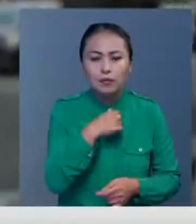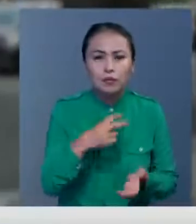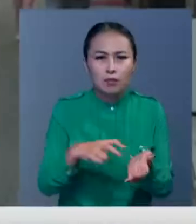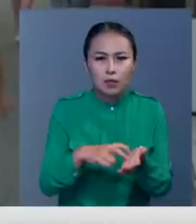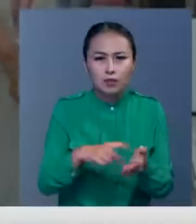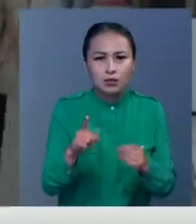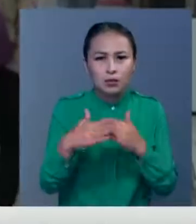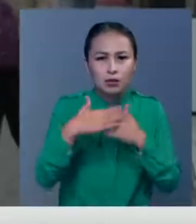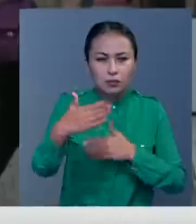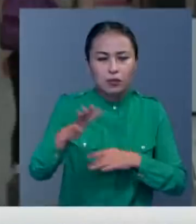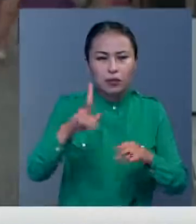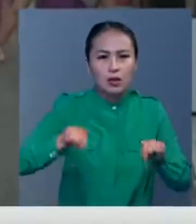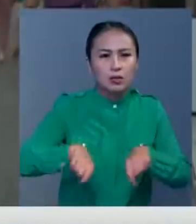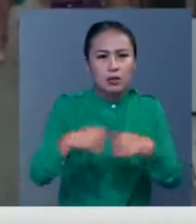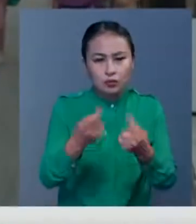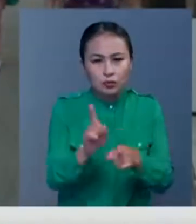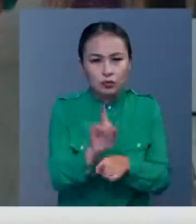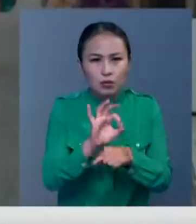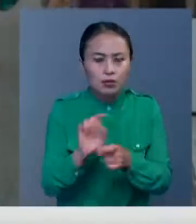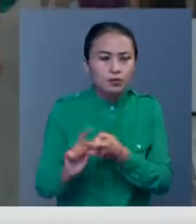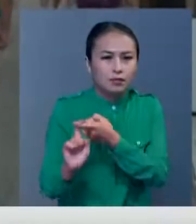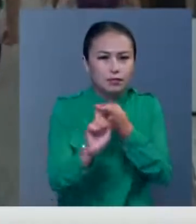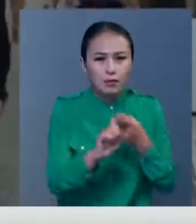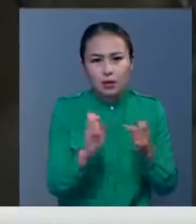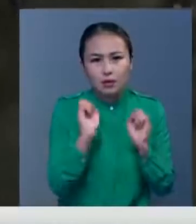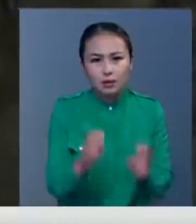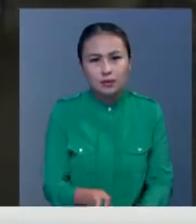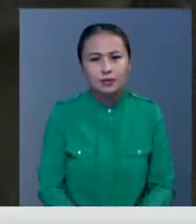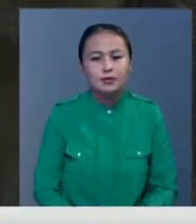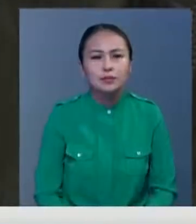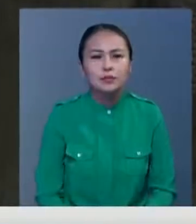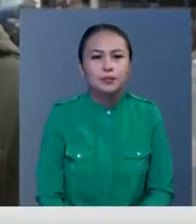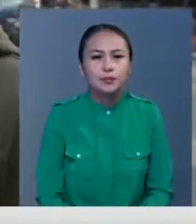Бәрібір арақашықтық бұзылып, ауру жұқтырып алуымыз әбден ықтимал.